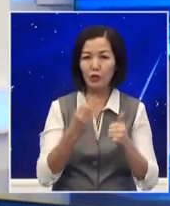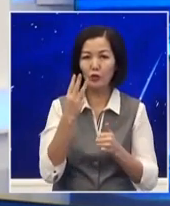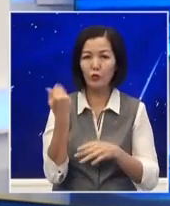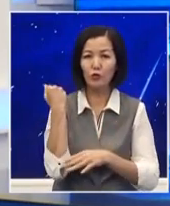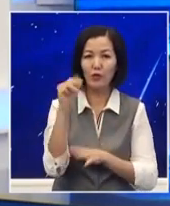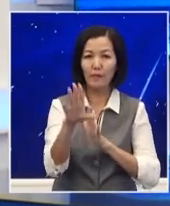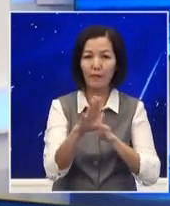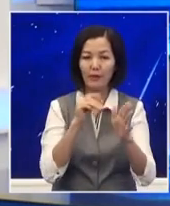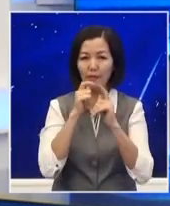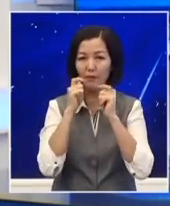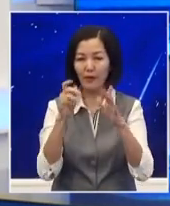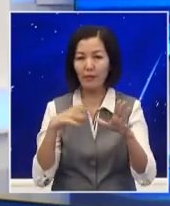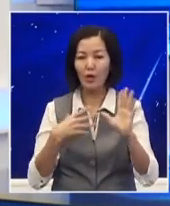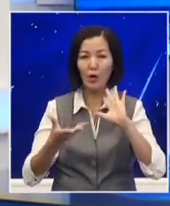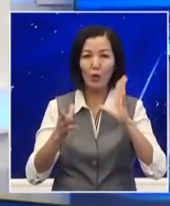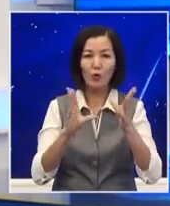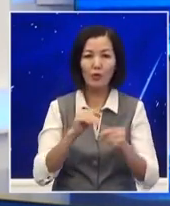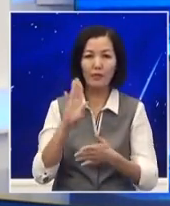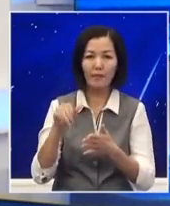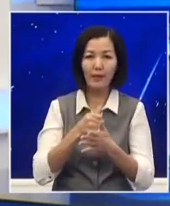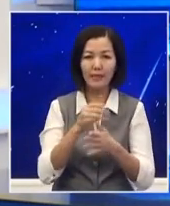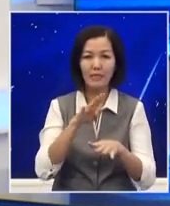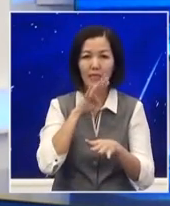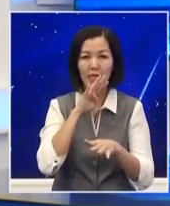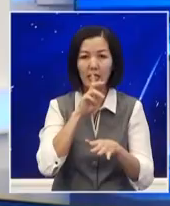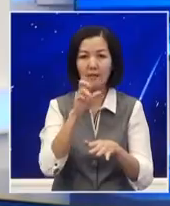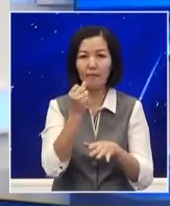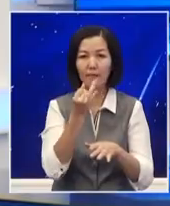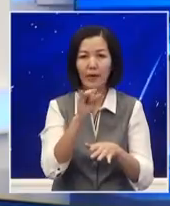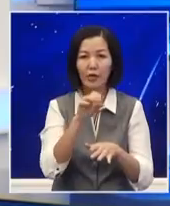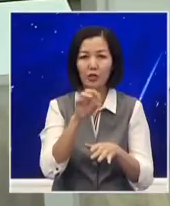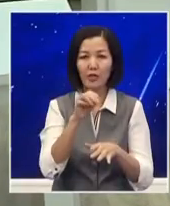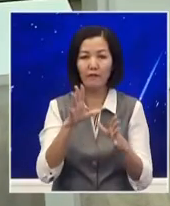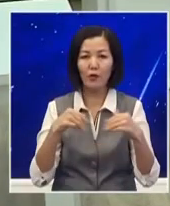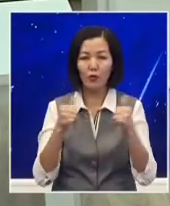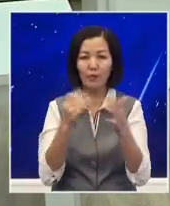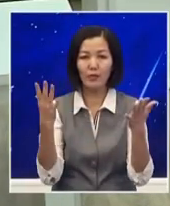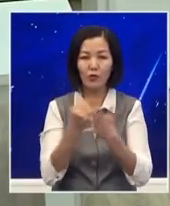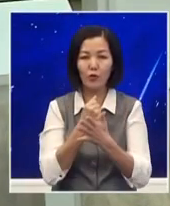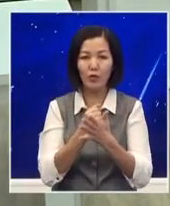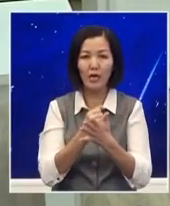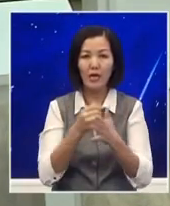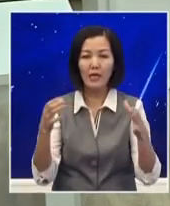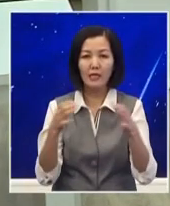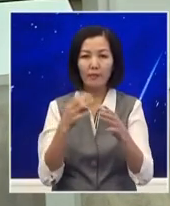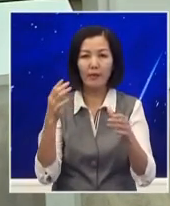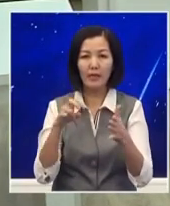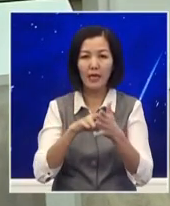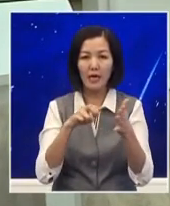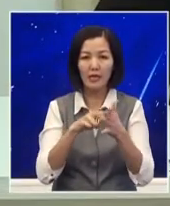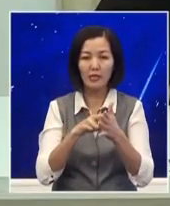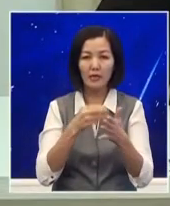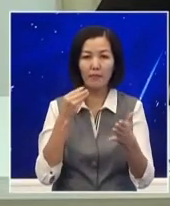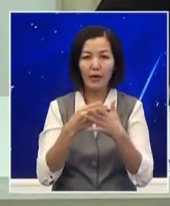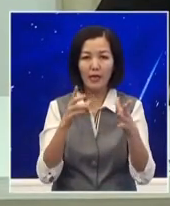жеңімпазы марапатталды. Қорытындысы бойынша бас бәйге текелілік Байжановтар отбасына бұйырды. Оларға департамент атынан алғыс хат пен